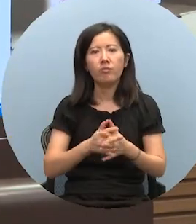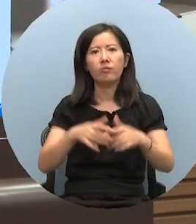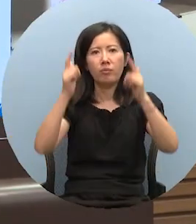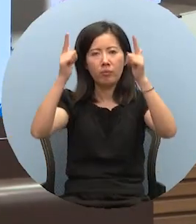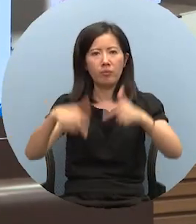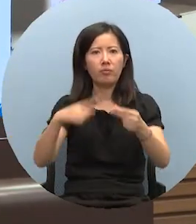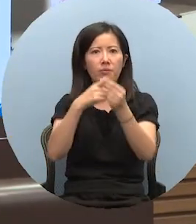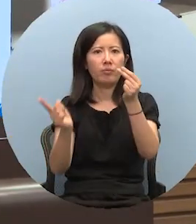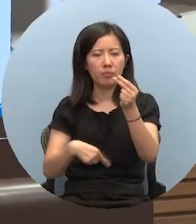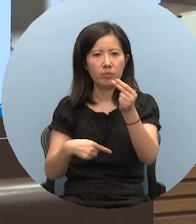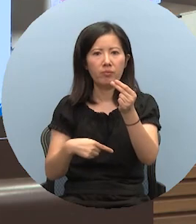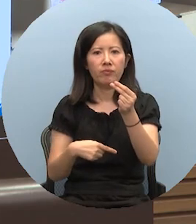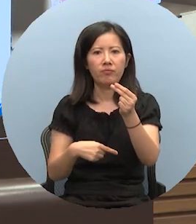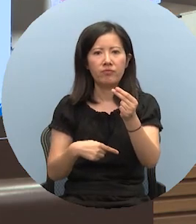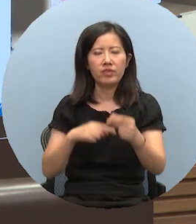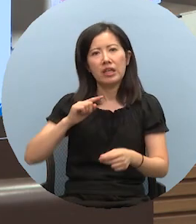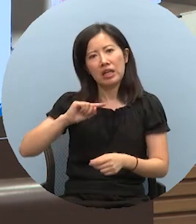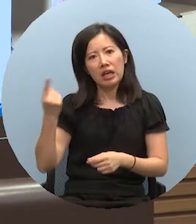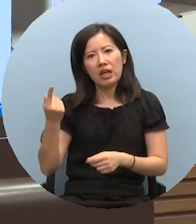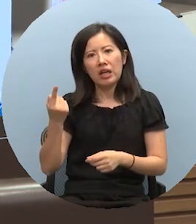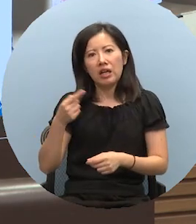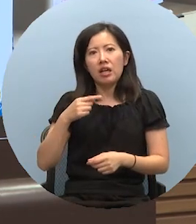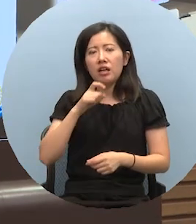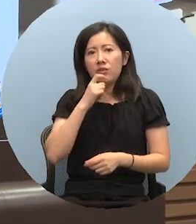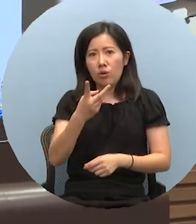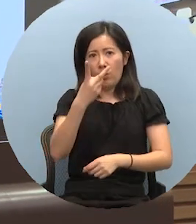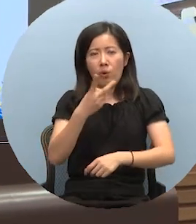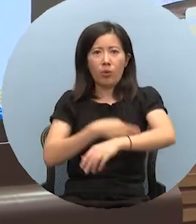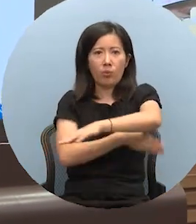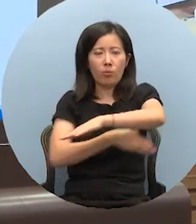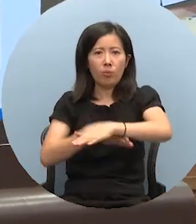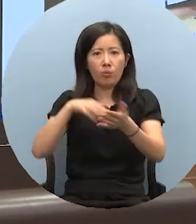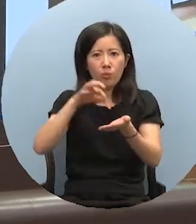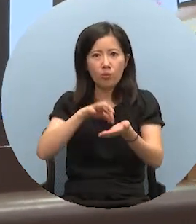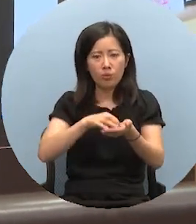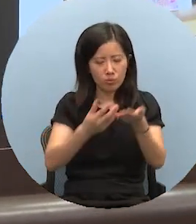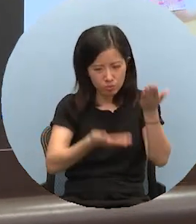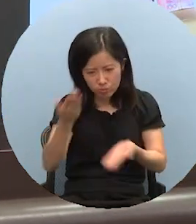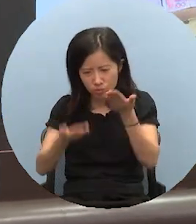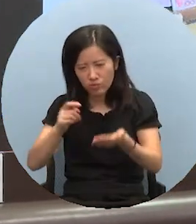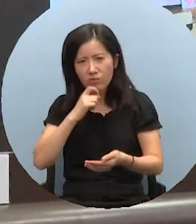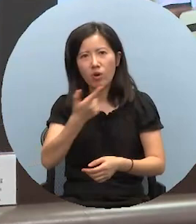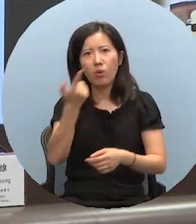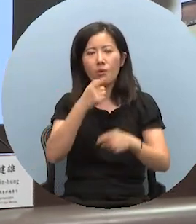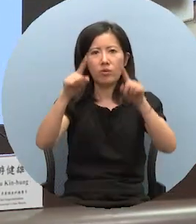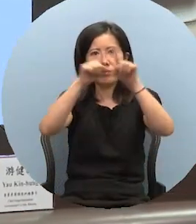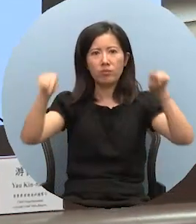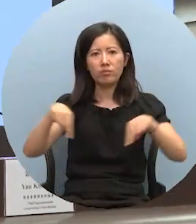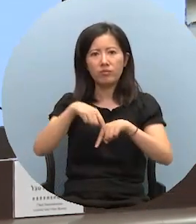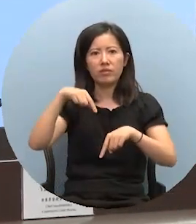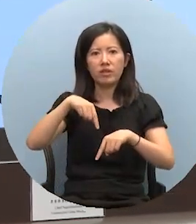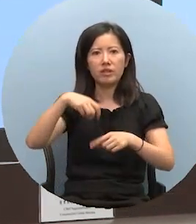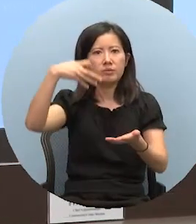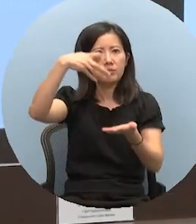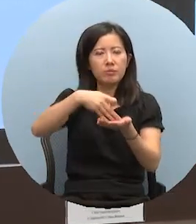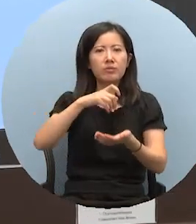870萬。另外，喺其餘2個目標場所檢獲大量文件，包括